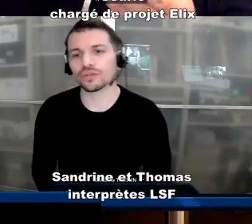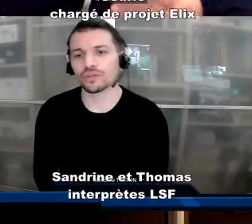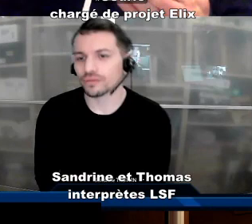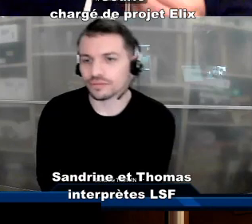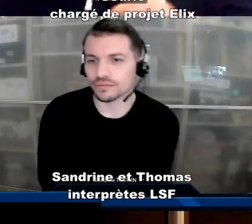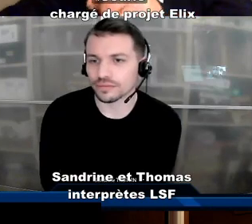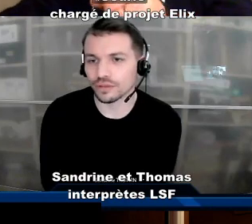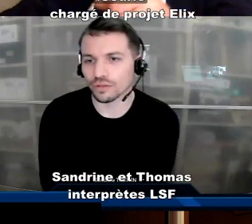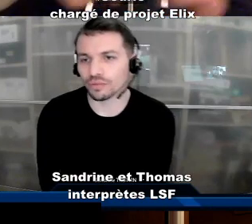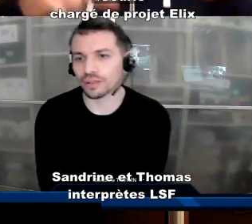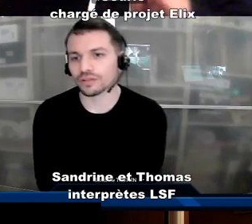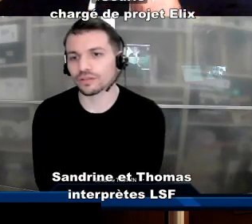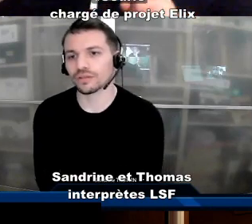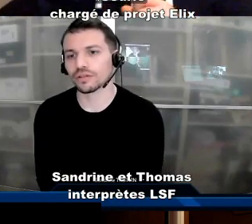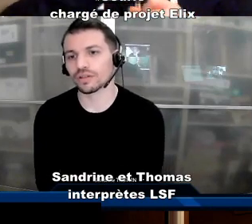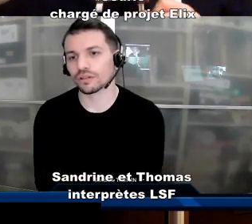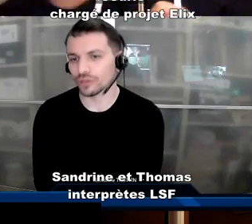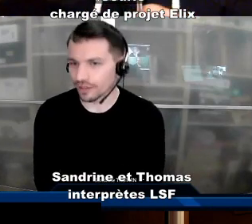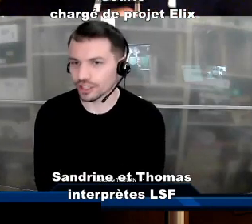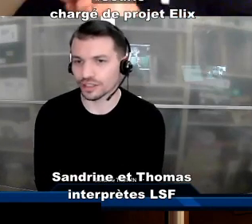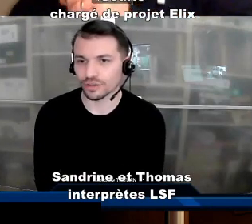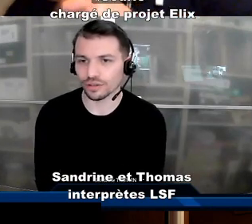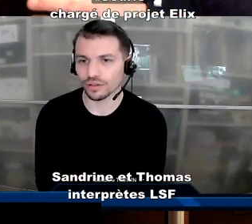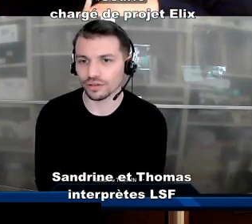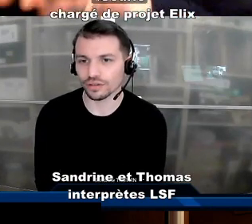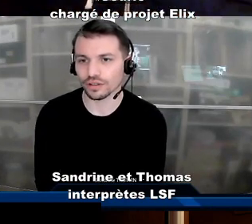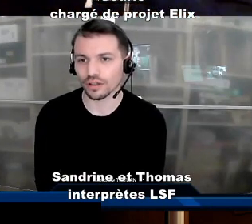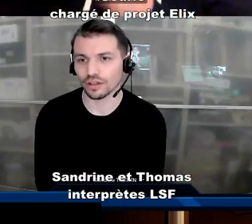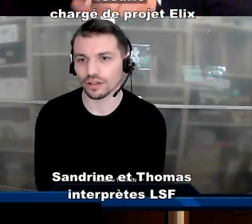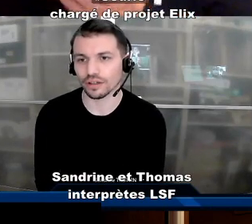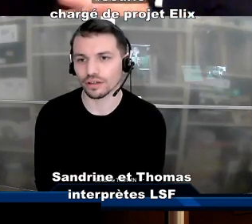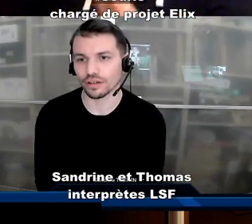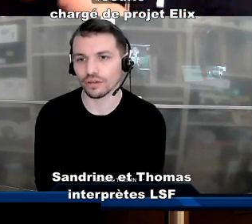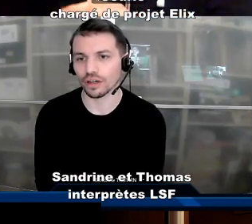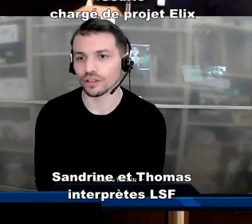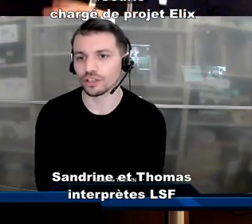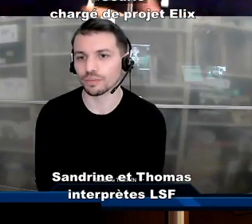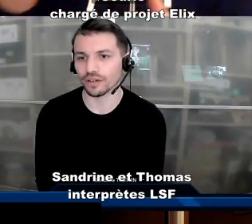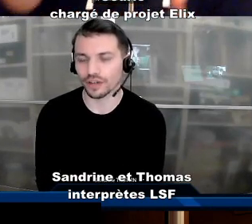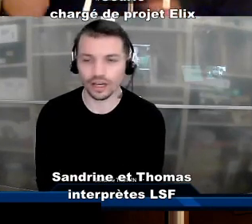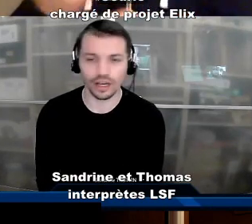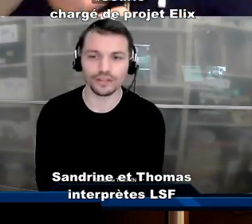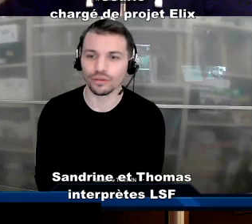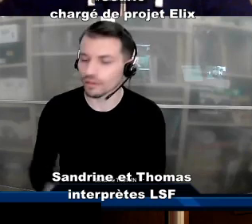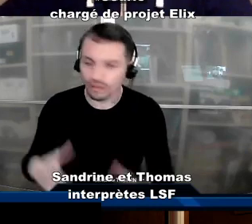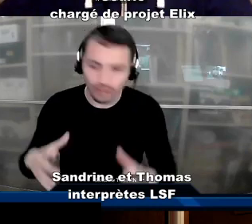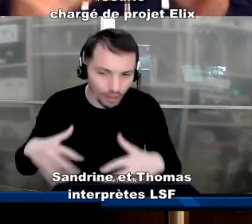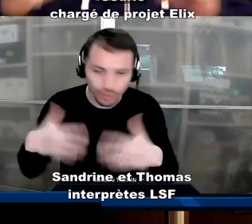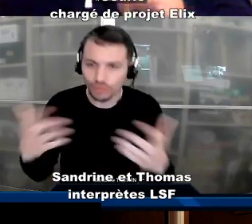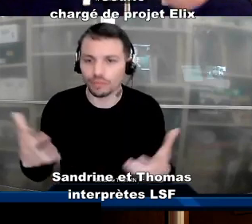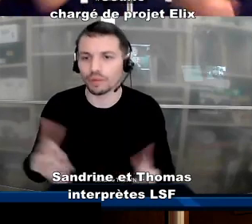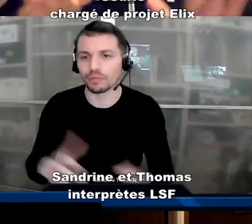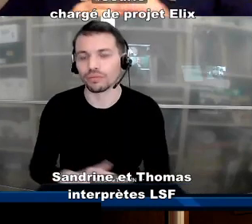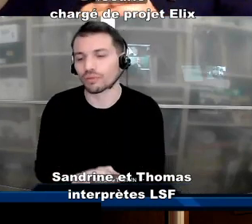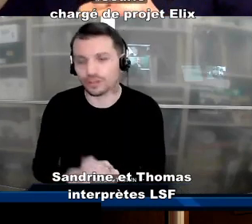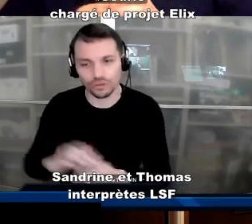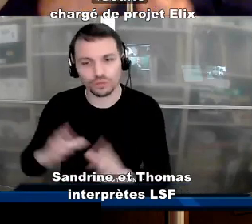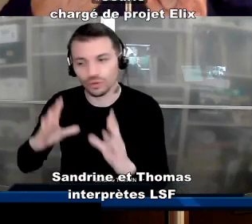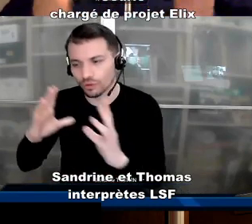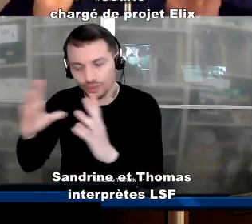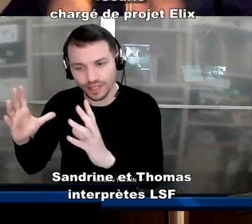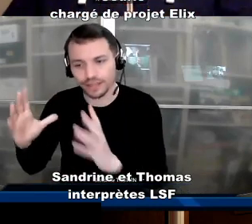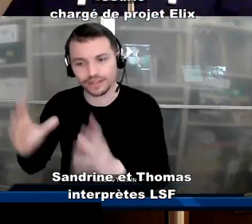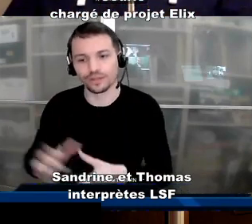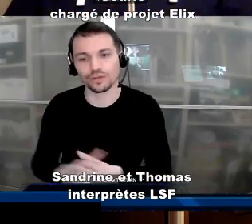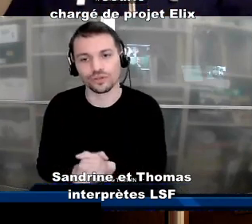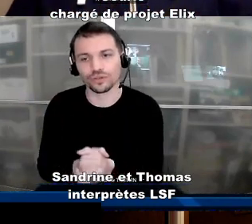Non, pour l'instant non. Non. Pour l'instant, je travaille chez Signe de Sens. Et j'ai préféré attendre un peu. Enfin, pour l'instant, je